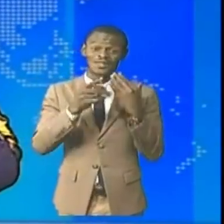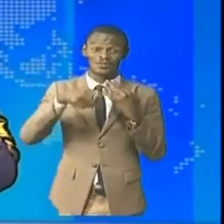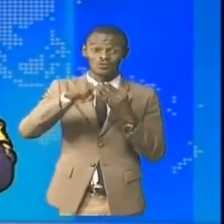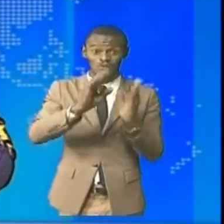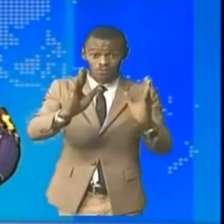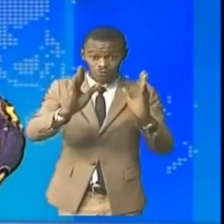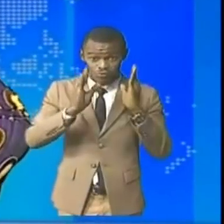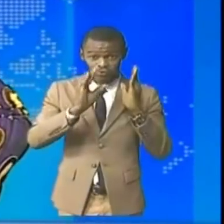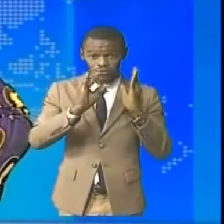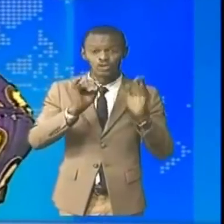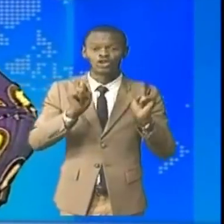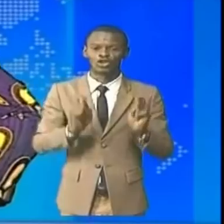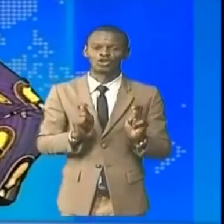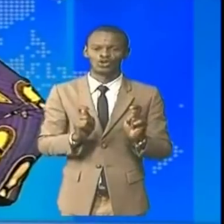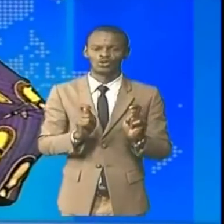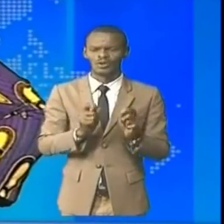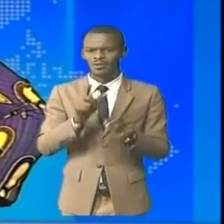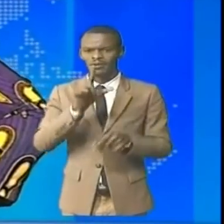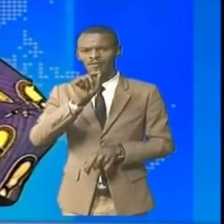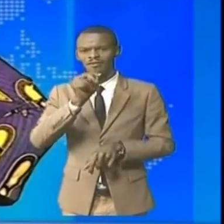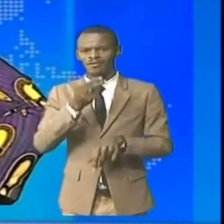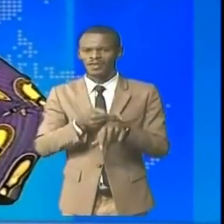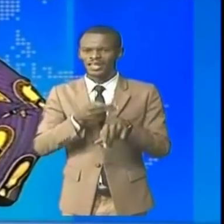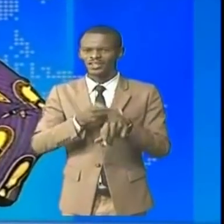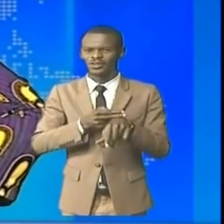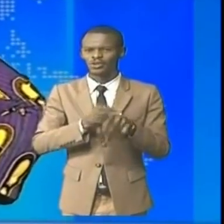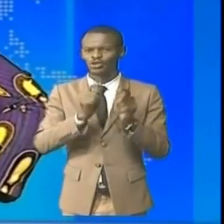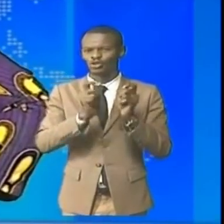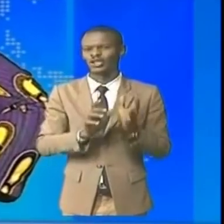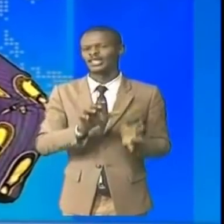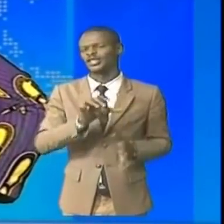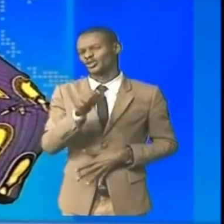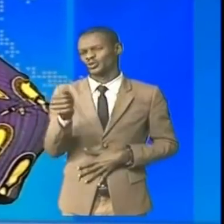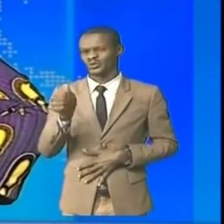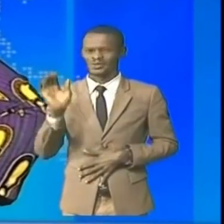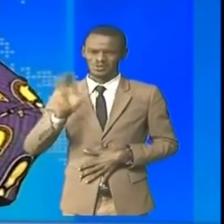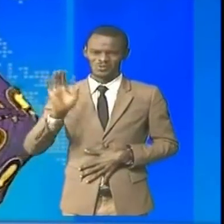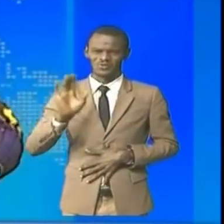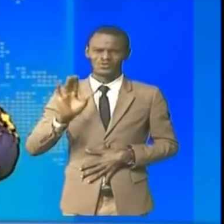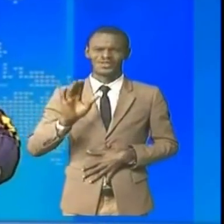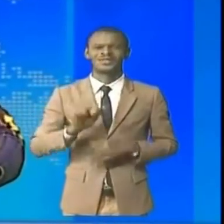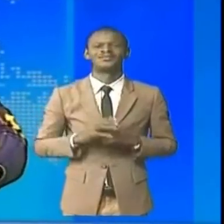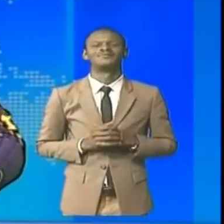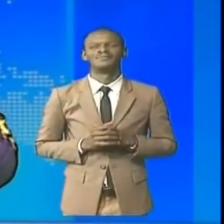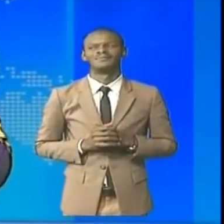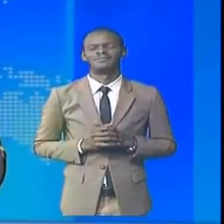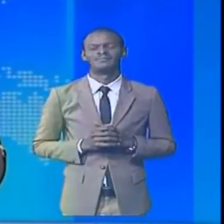suivi. Retrouvez Yvette Makoutima tout à l'heure à 20h pour un autre journal. Au revoir.